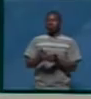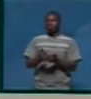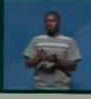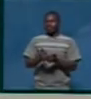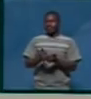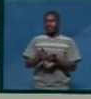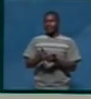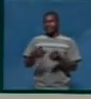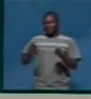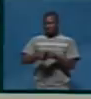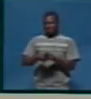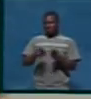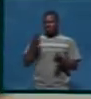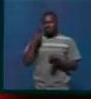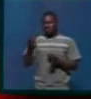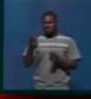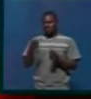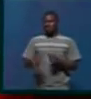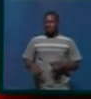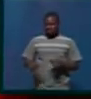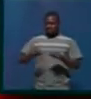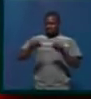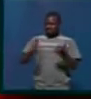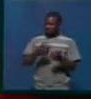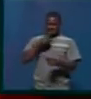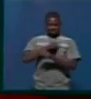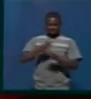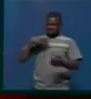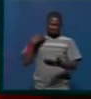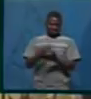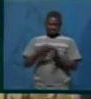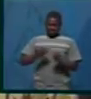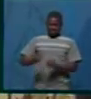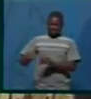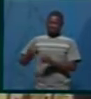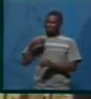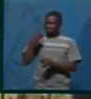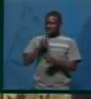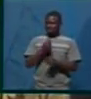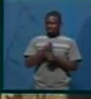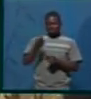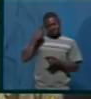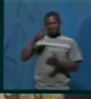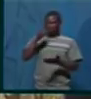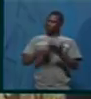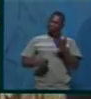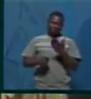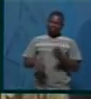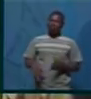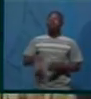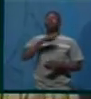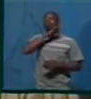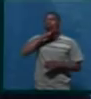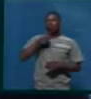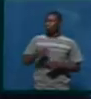genre, des associations très bien organisées qui travaillent à valoriser naturellement les déchets, il n'y a rien de tel que de